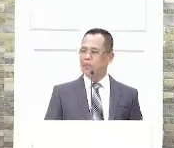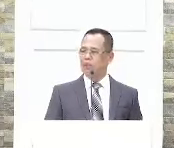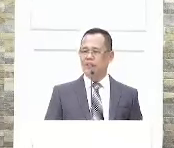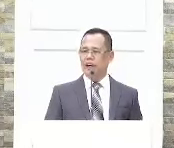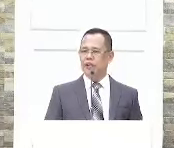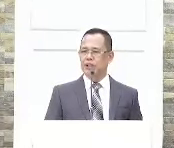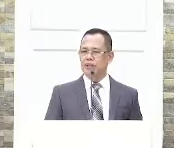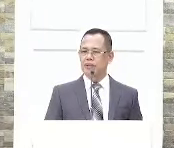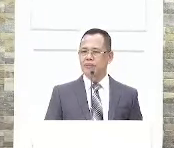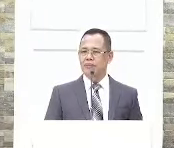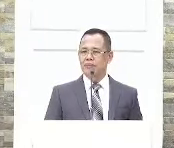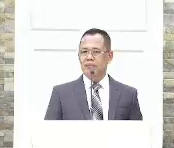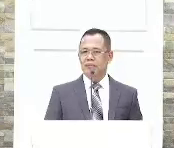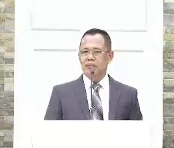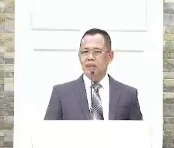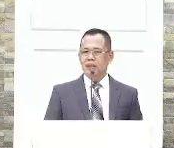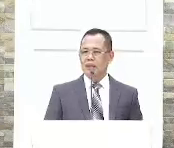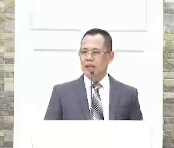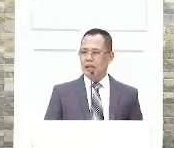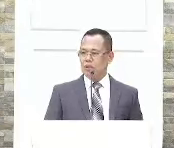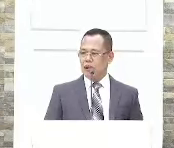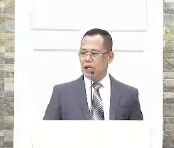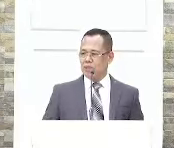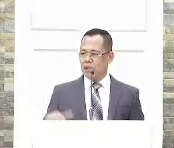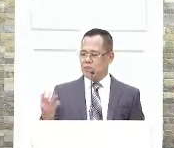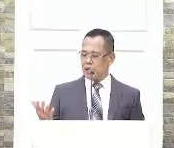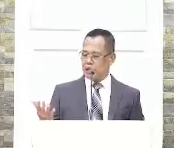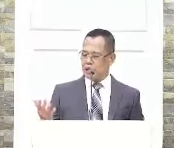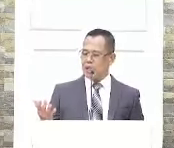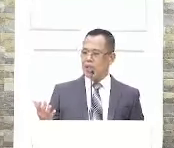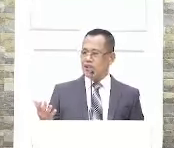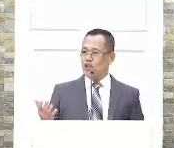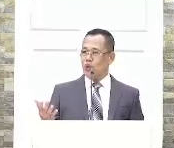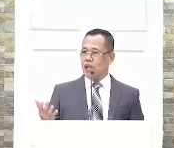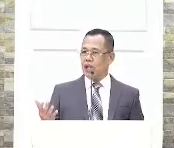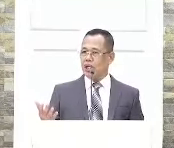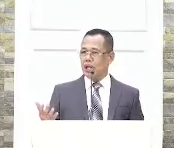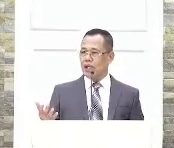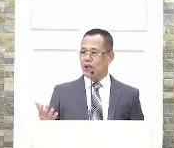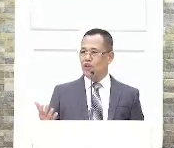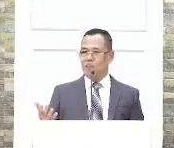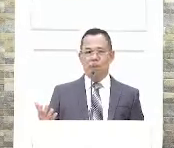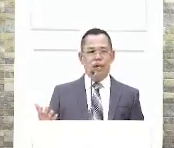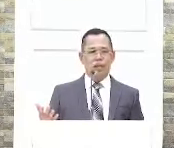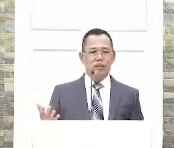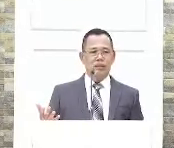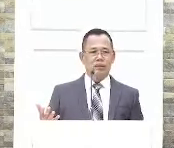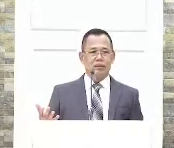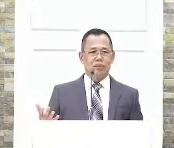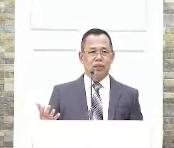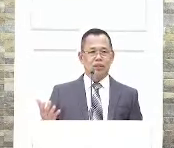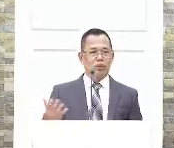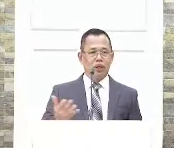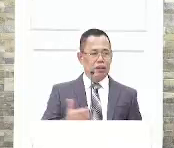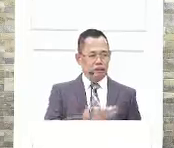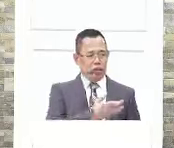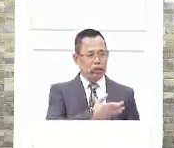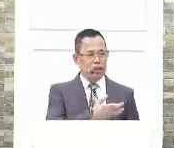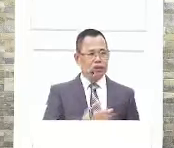wala ng verification Alam niyo ba ngayon may si Noel inareglo niya pa yan brother